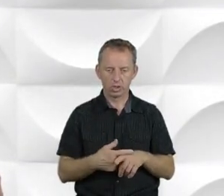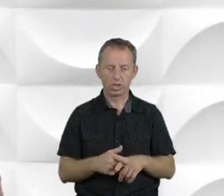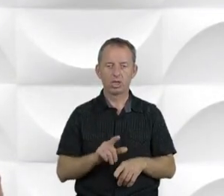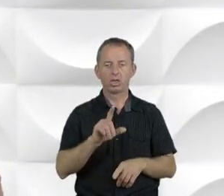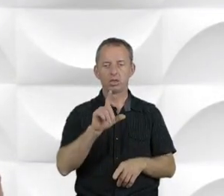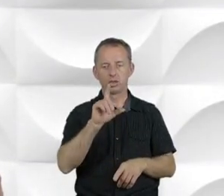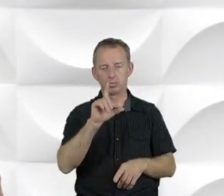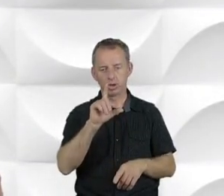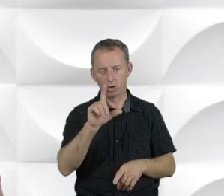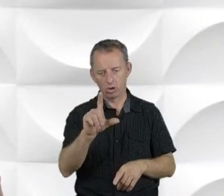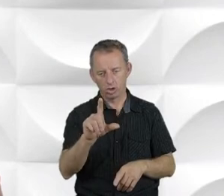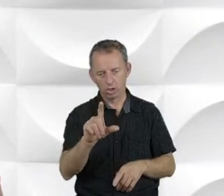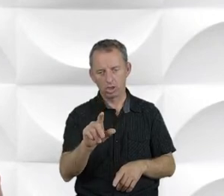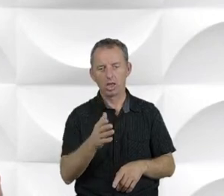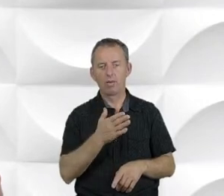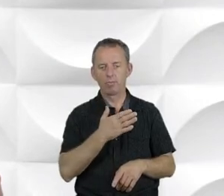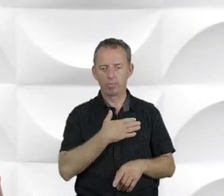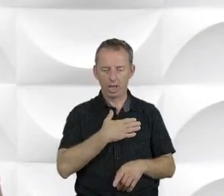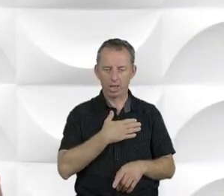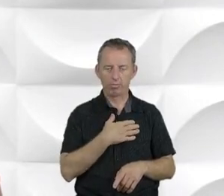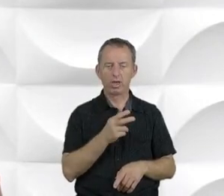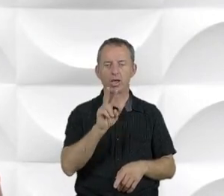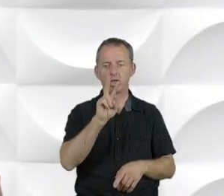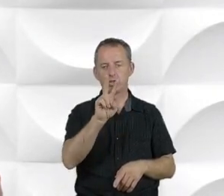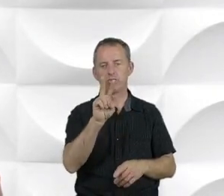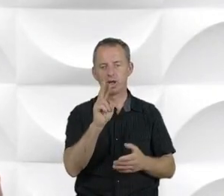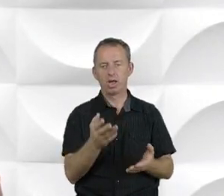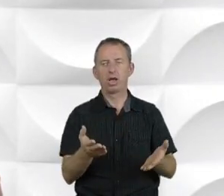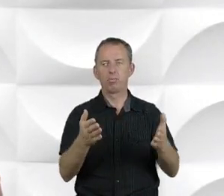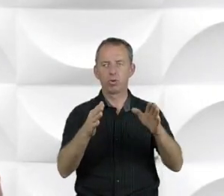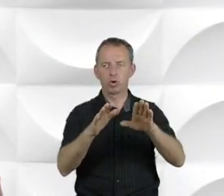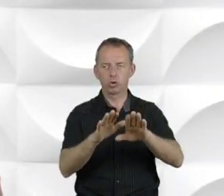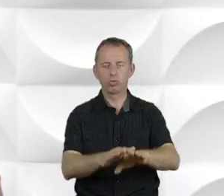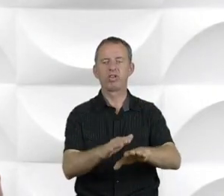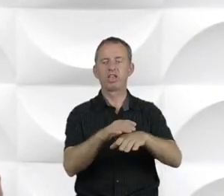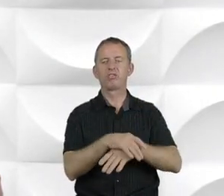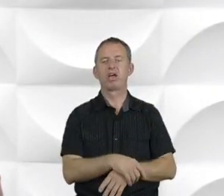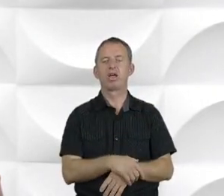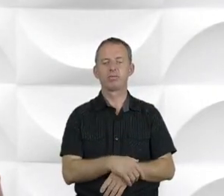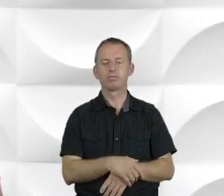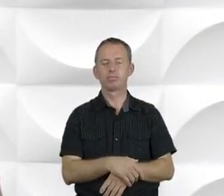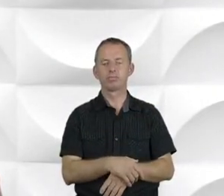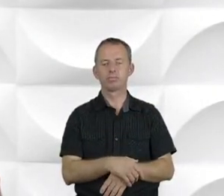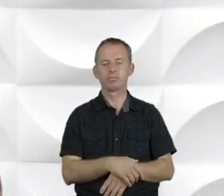22 mamy 2 błogosławieństwa.